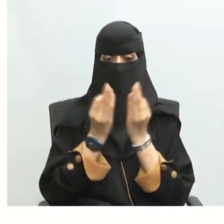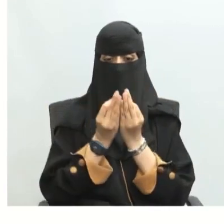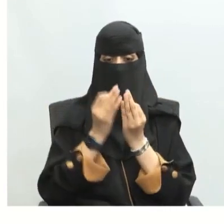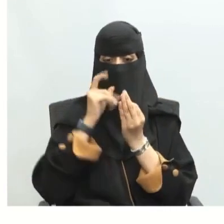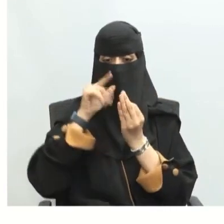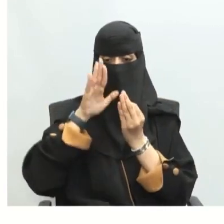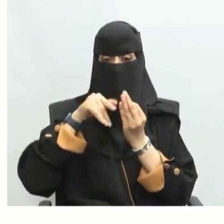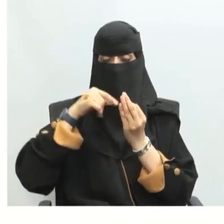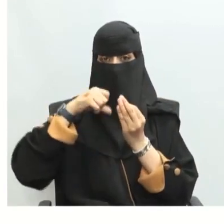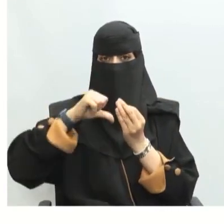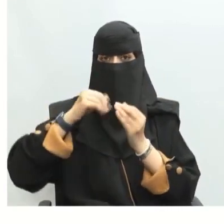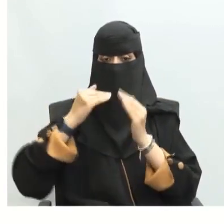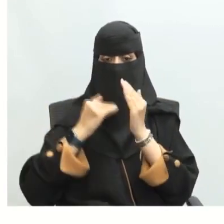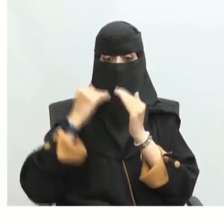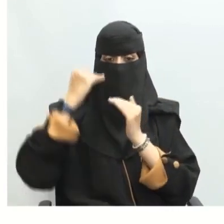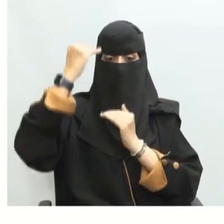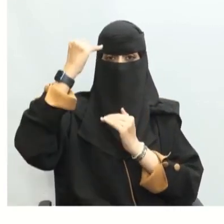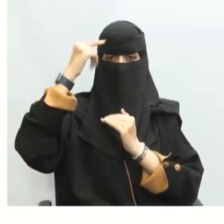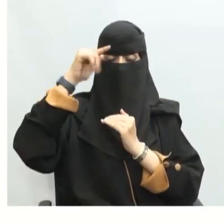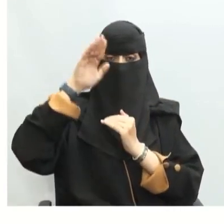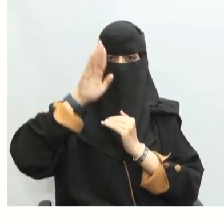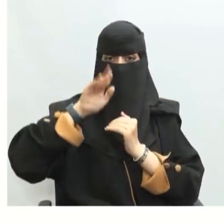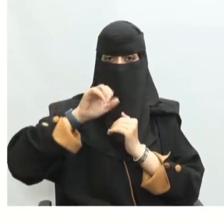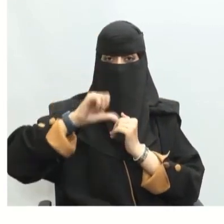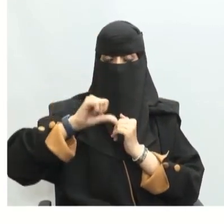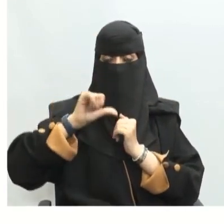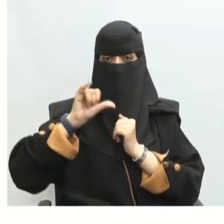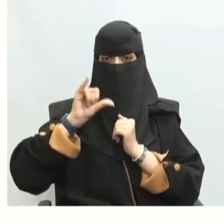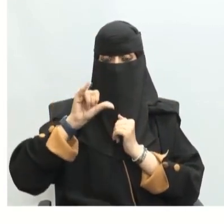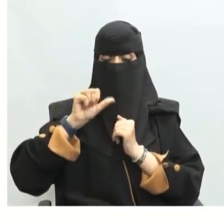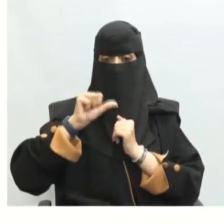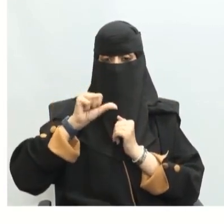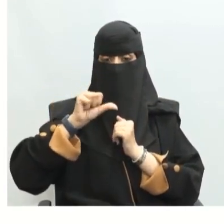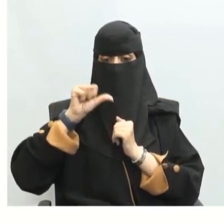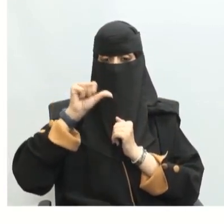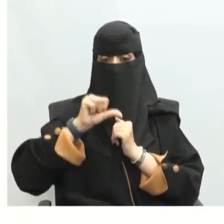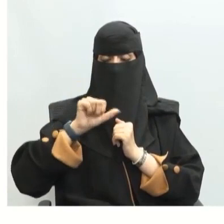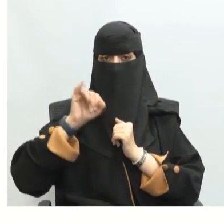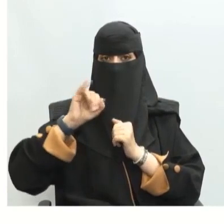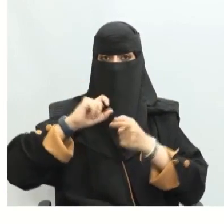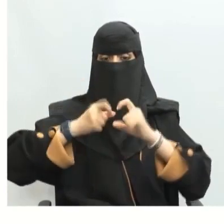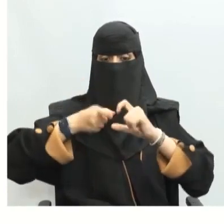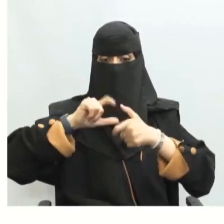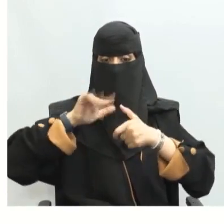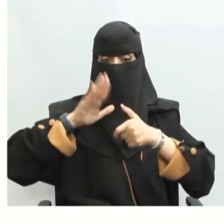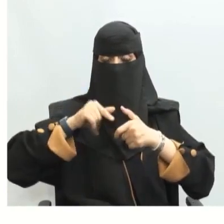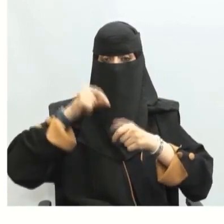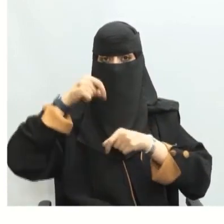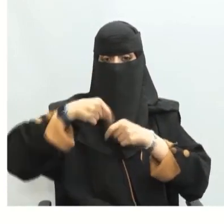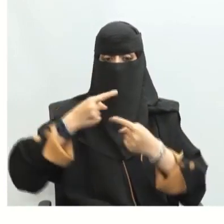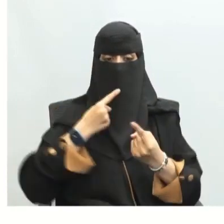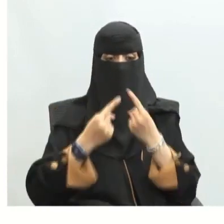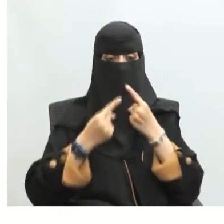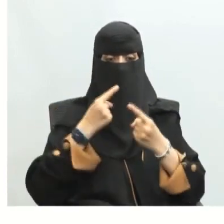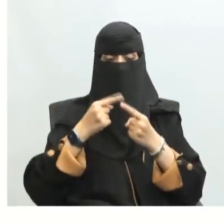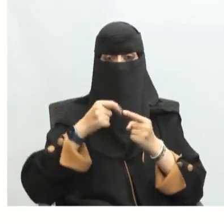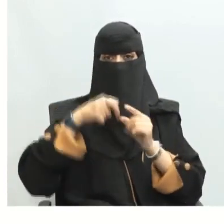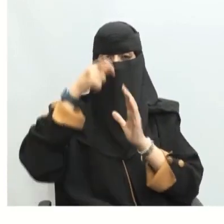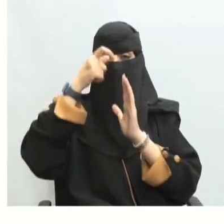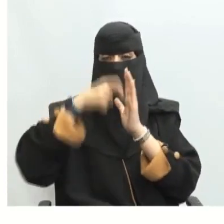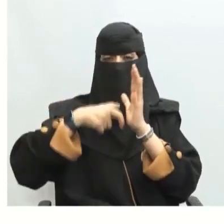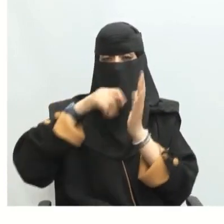مشاركه جميع فئات المجتمع وشرائحه ومؤسساته في مناقشه